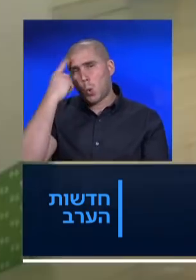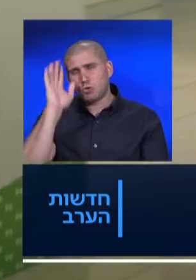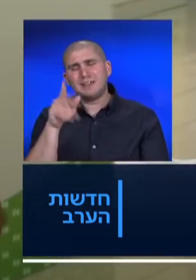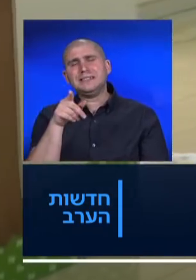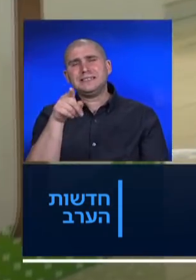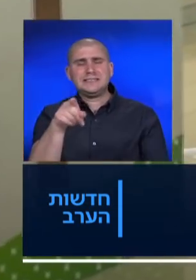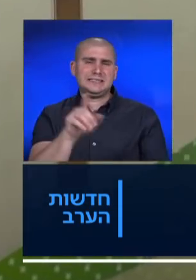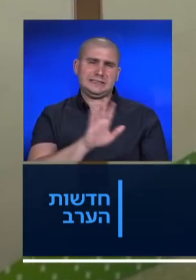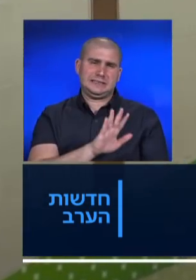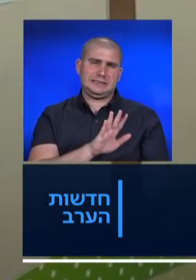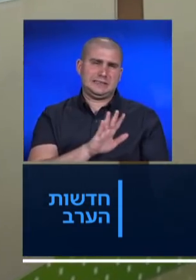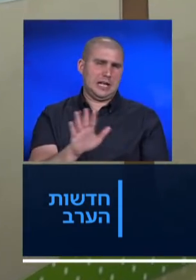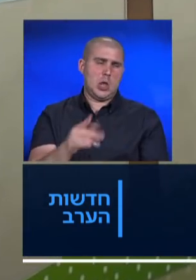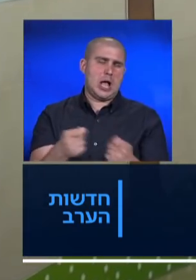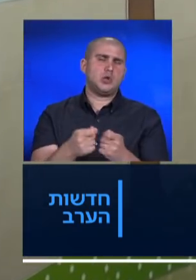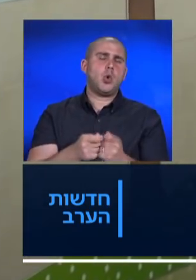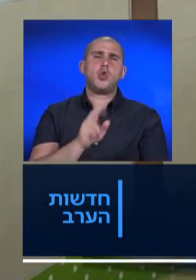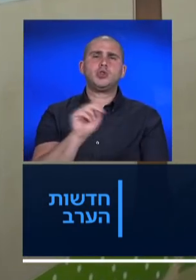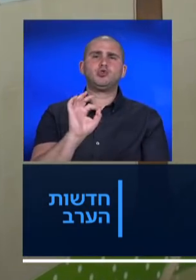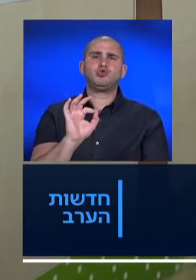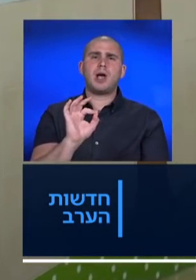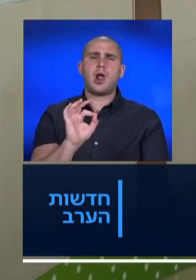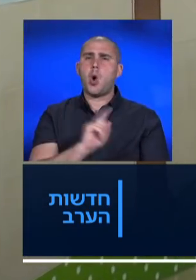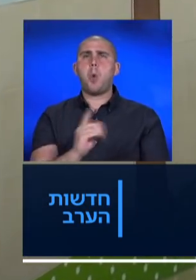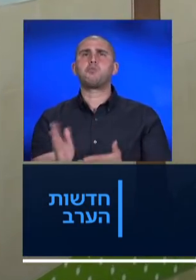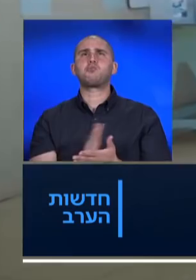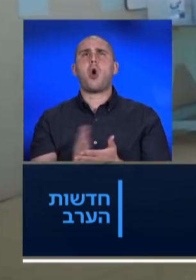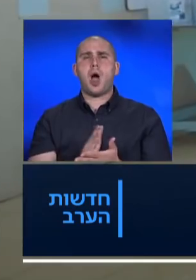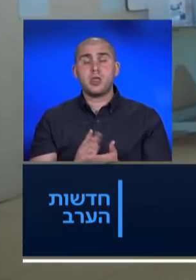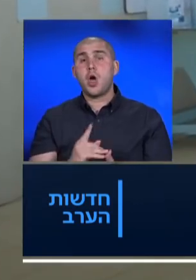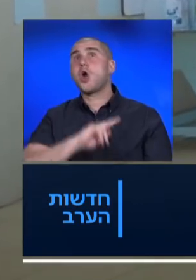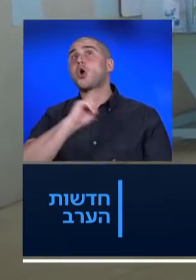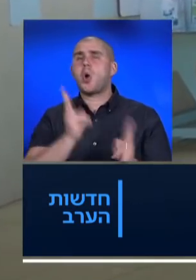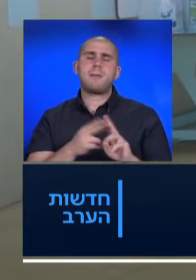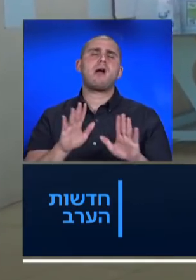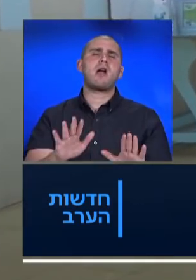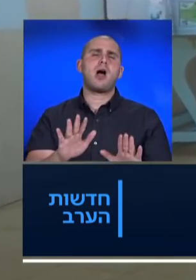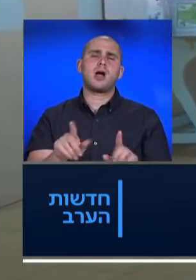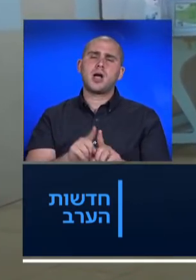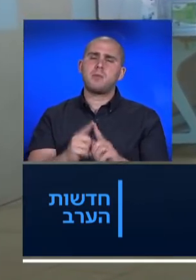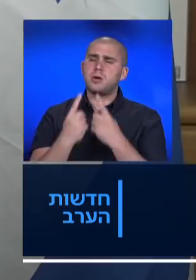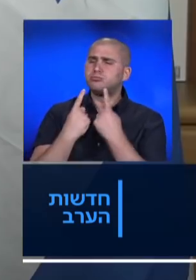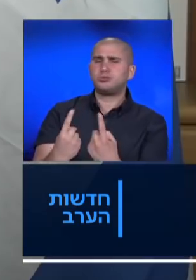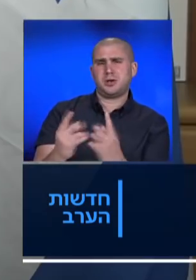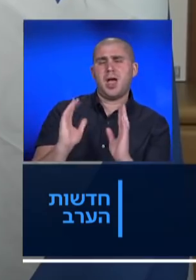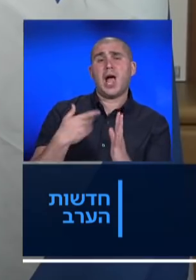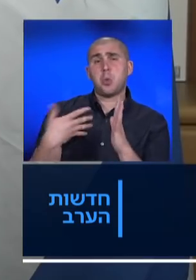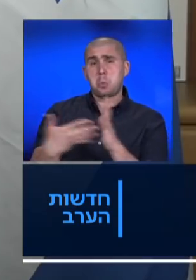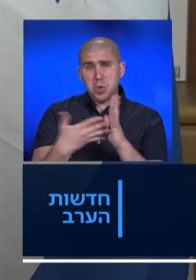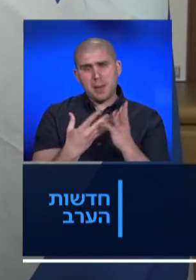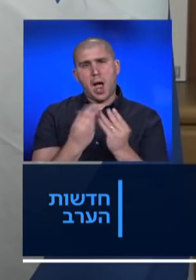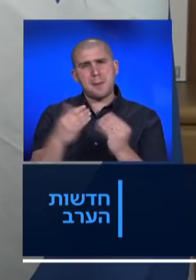שזה לא עניין של חוסר מוכנות, וכל העולם זה ככה, וולונטריות, אנחנו בודקים בהרבה מאוד מדינות